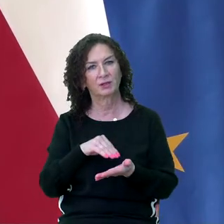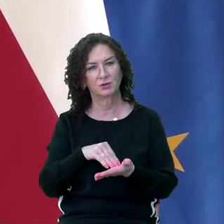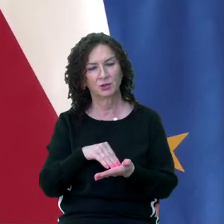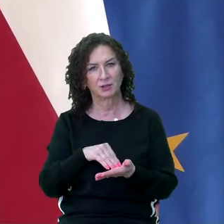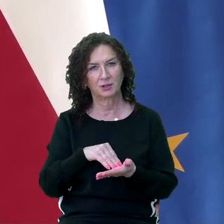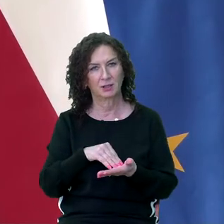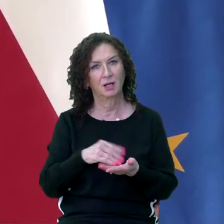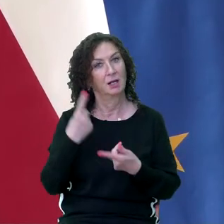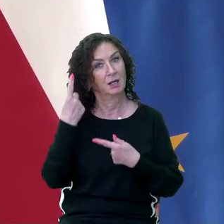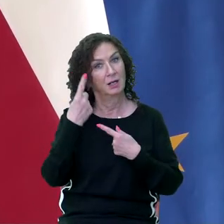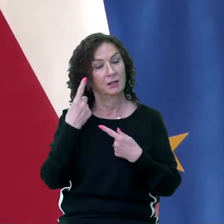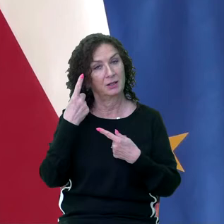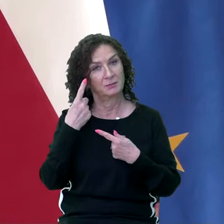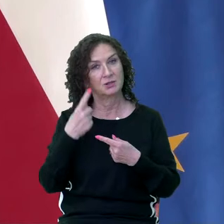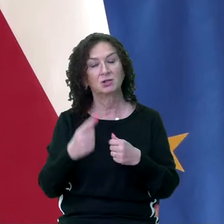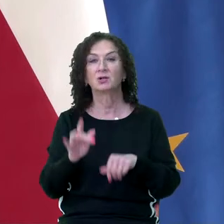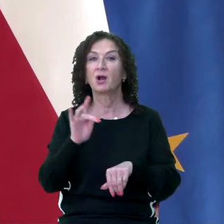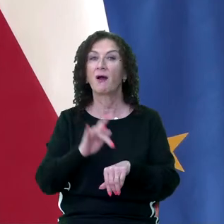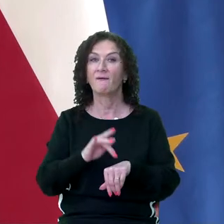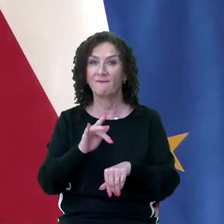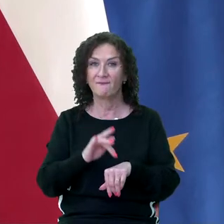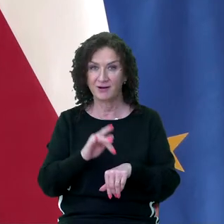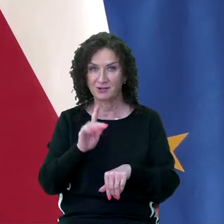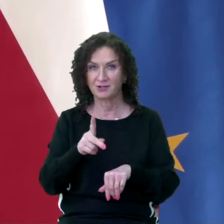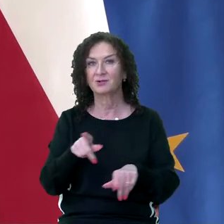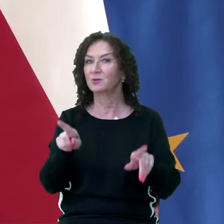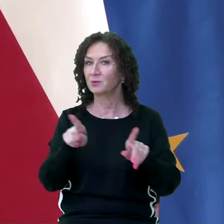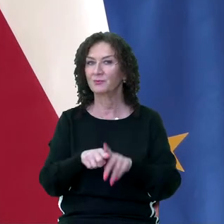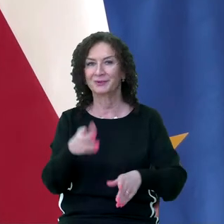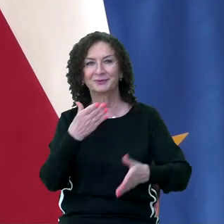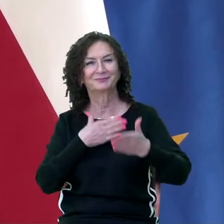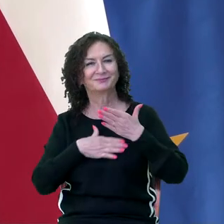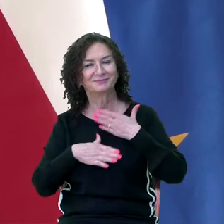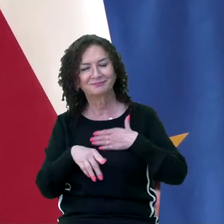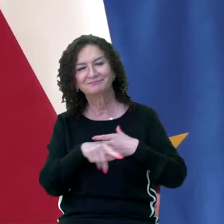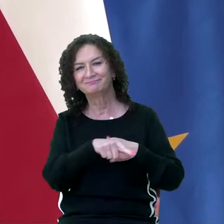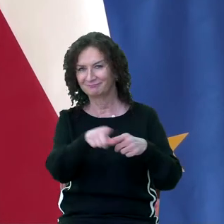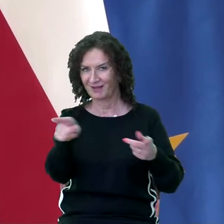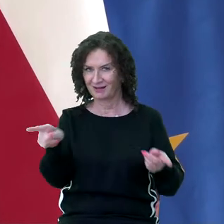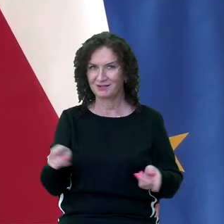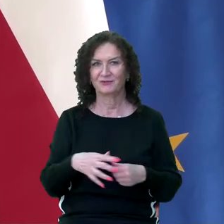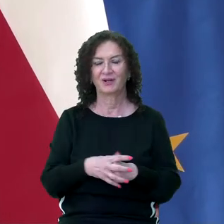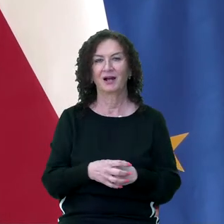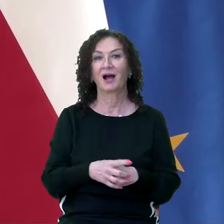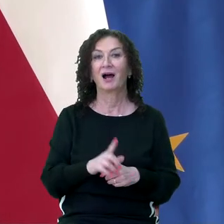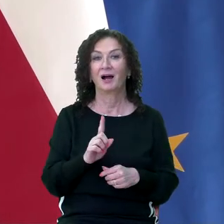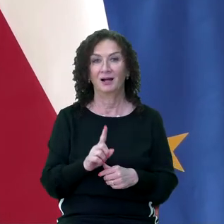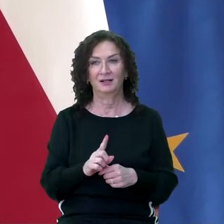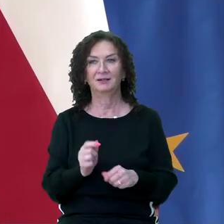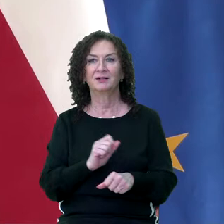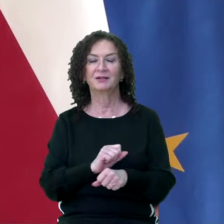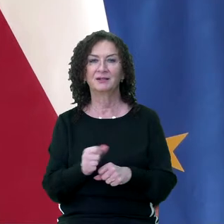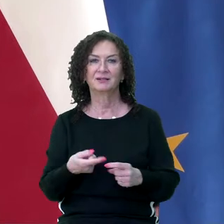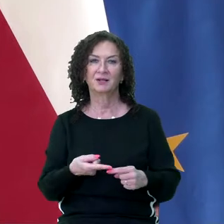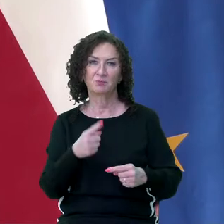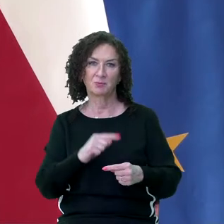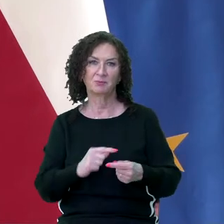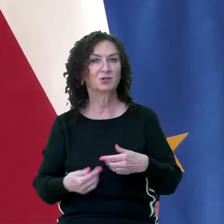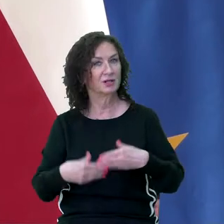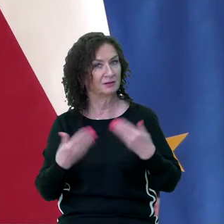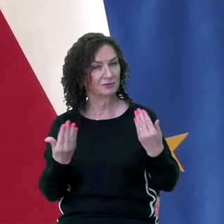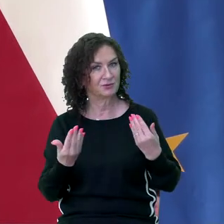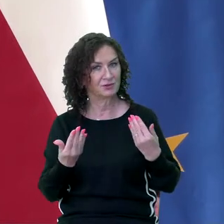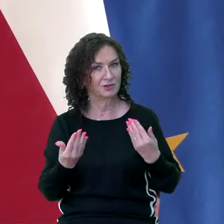mam nadzieję, że rezultaty tego również ucieszą Państwa. A ponieważ jesteśmy w przeddzień, proszę Państwa, Międzynarodowego